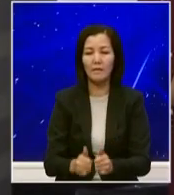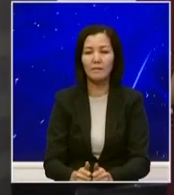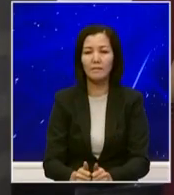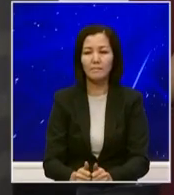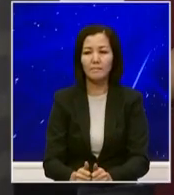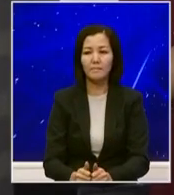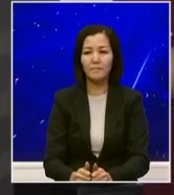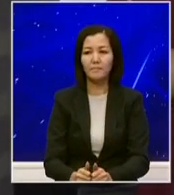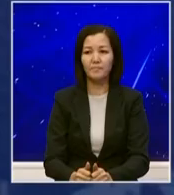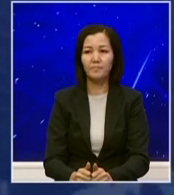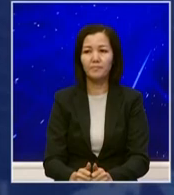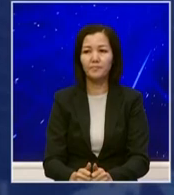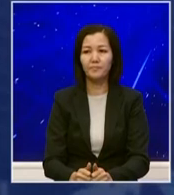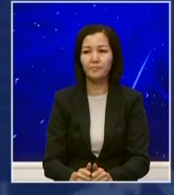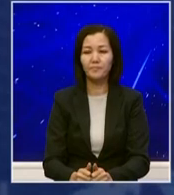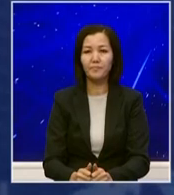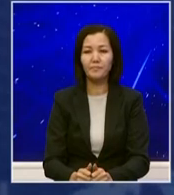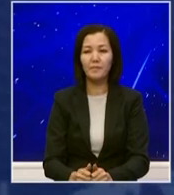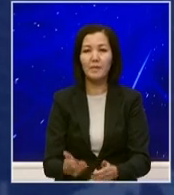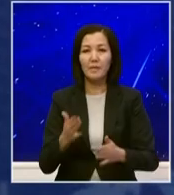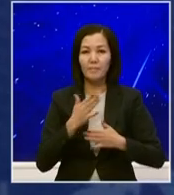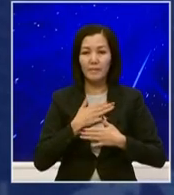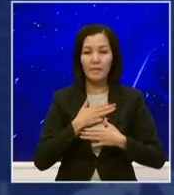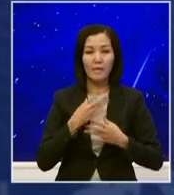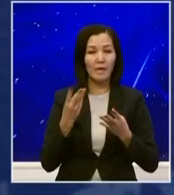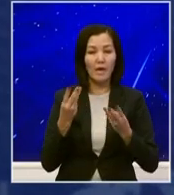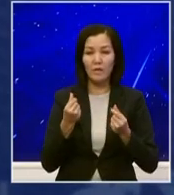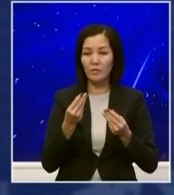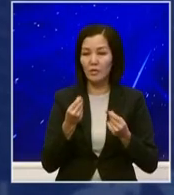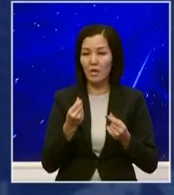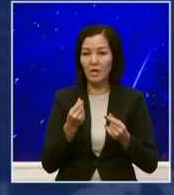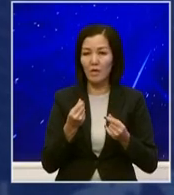келеді. Бізде ешқандай қаржыландыру жоқ.